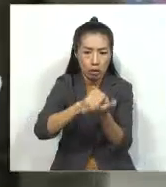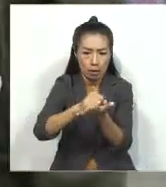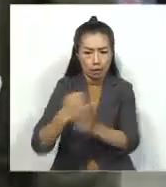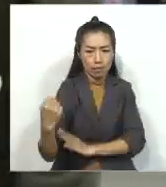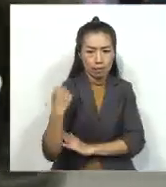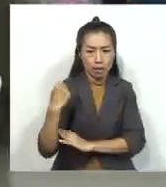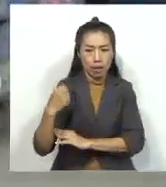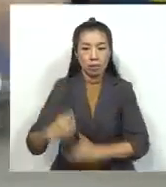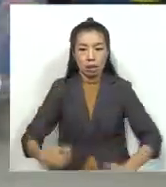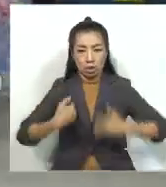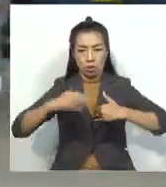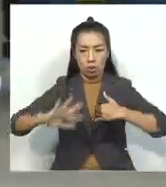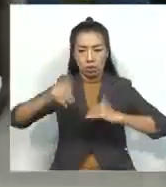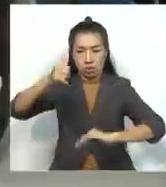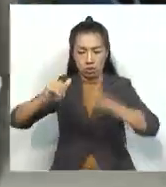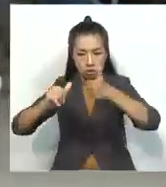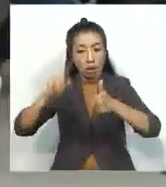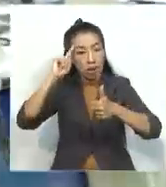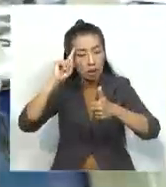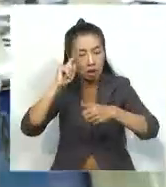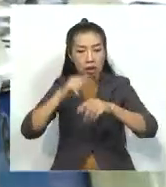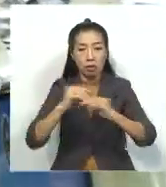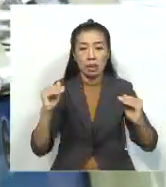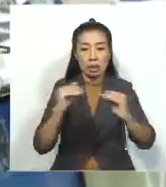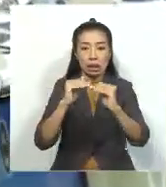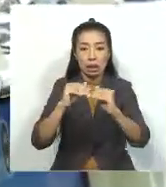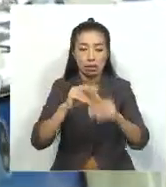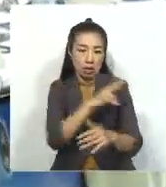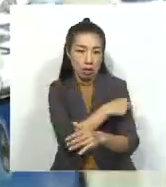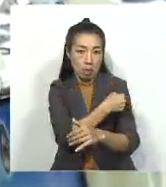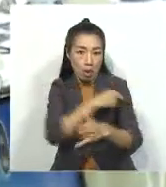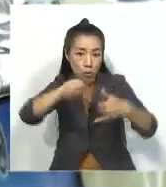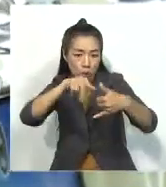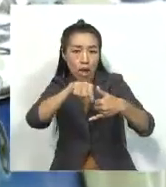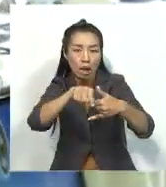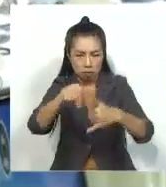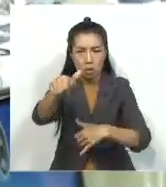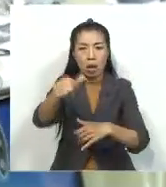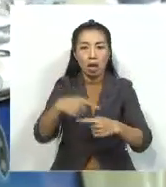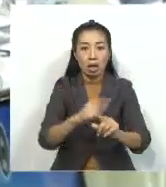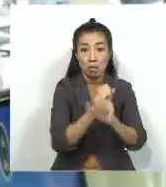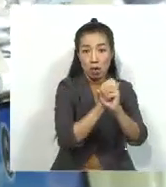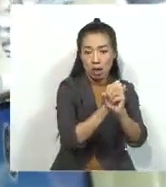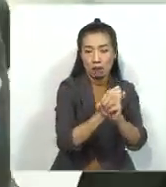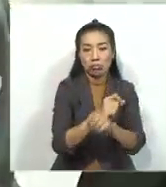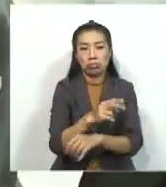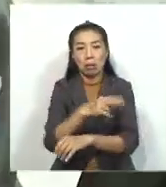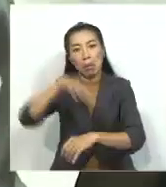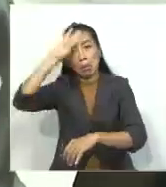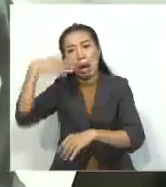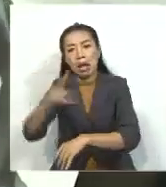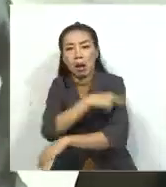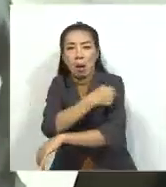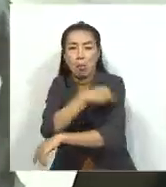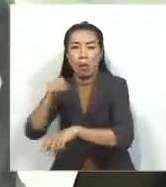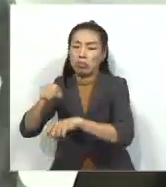ดับคุณภาพชีวิตขยายสิทธิการรักษาพยาบาลโดยเห็นว่าการป้องกันดีกว่าการรักษาที่ประชุมยังเห็นชอบ